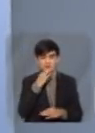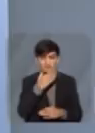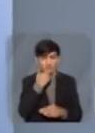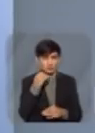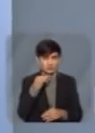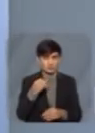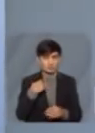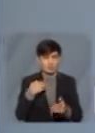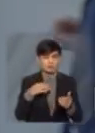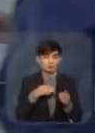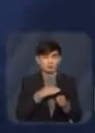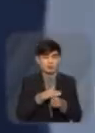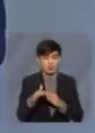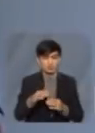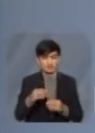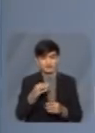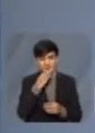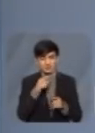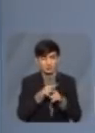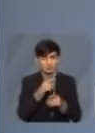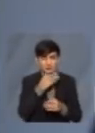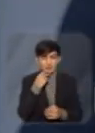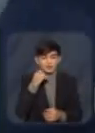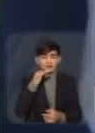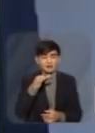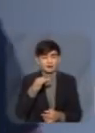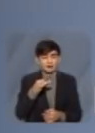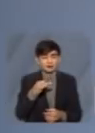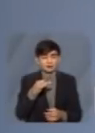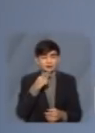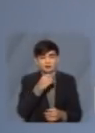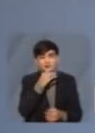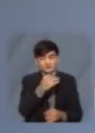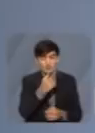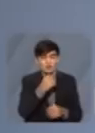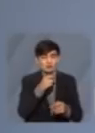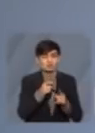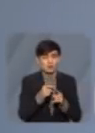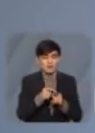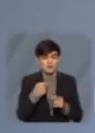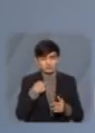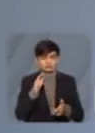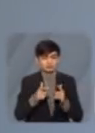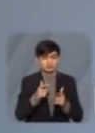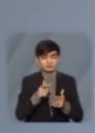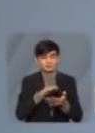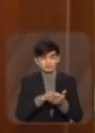толық қанағаттанған жоқпын. Енді кейбір оның айтқан нәрселерімен мен